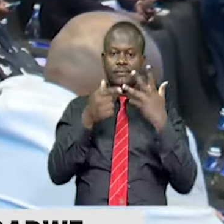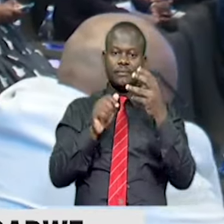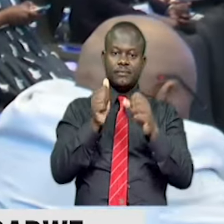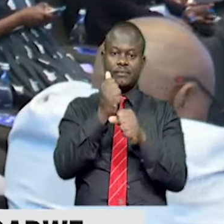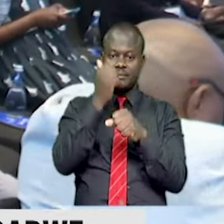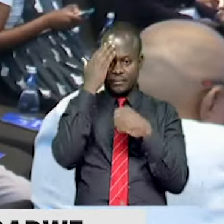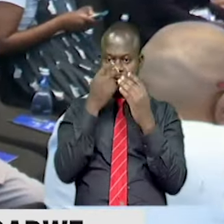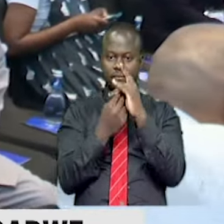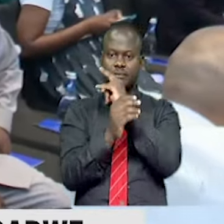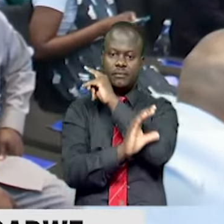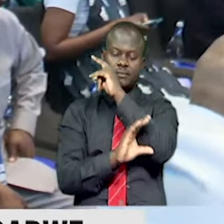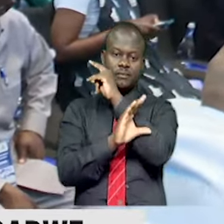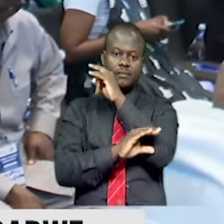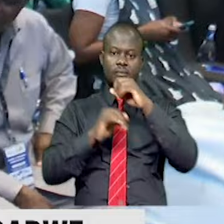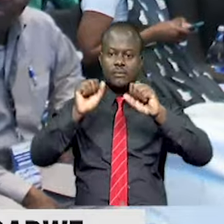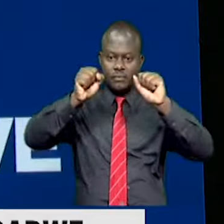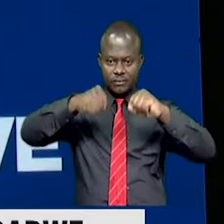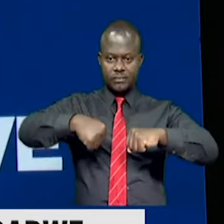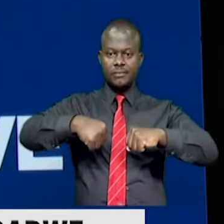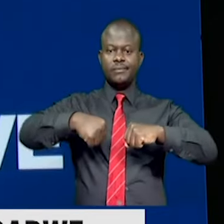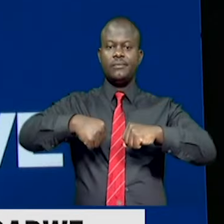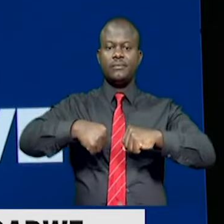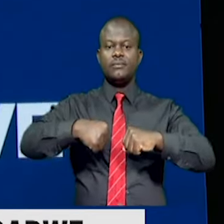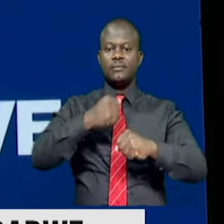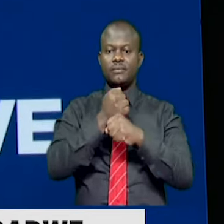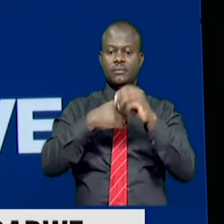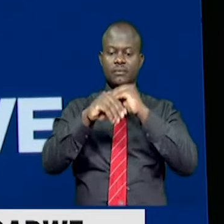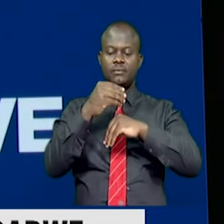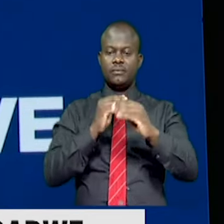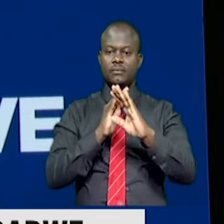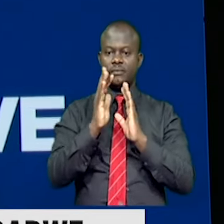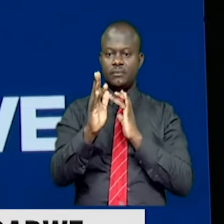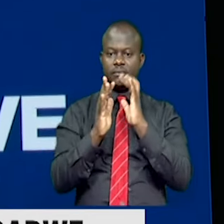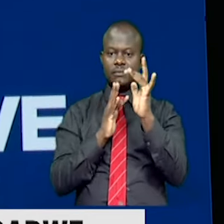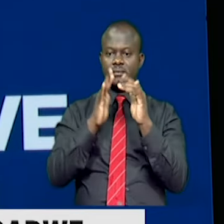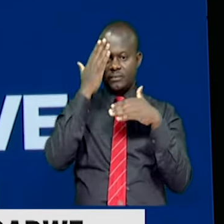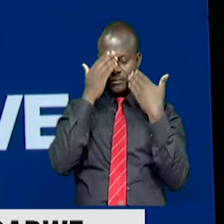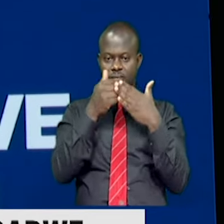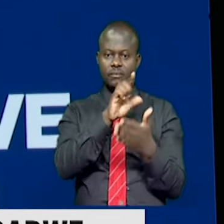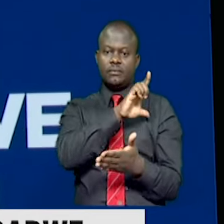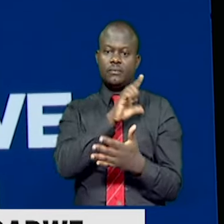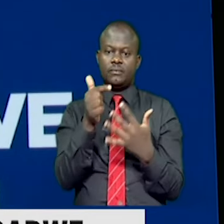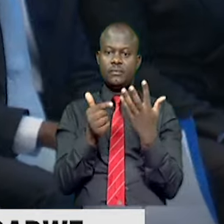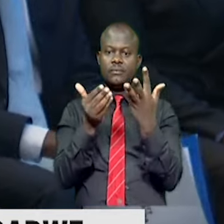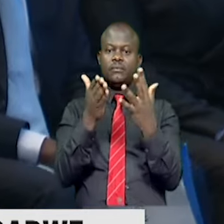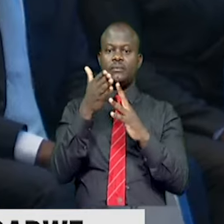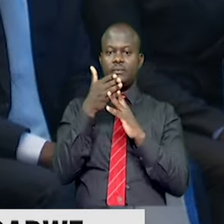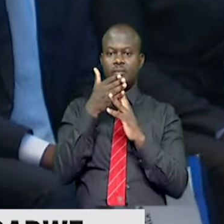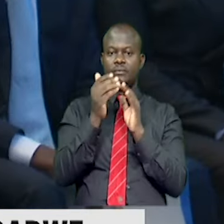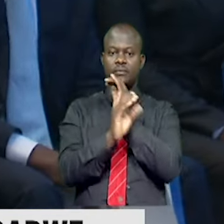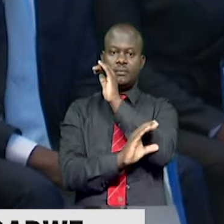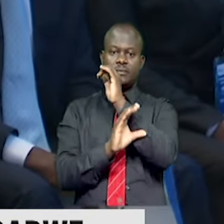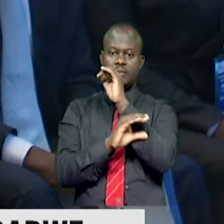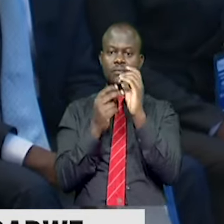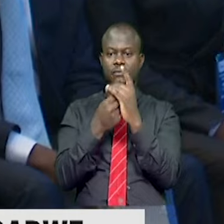ngo ibihugu byombi bashobore gukora ubucuruzi n'ubuhahirane kubera amahirwe ahari hagati y'ibihugu